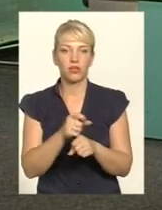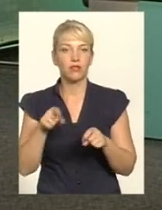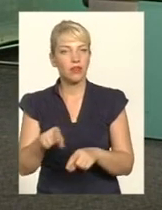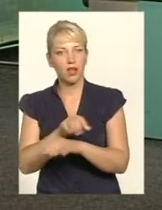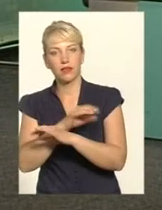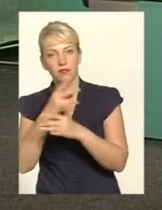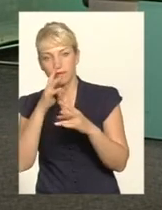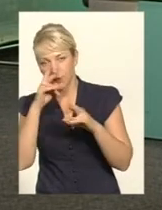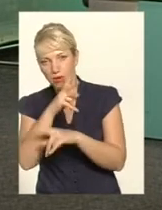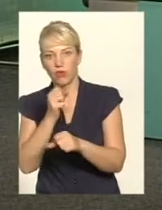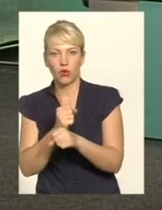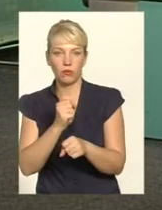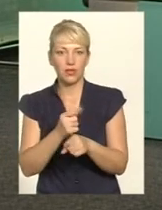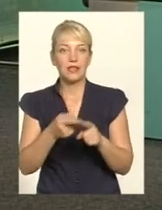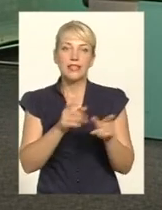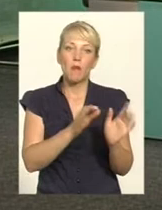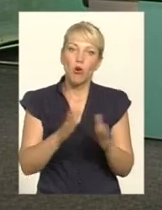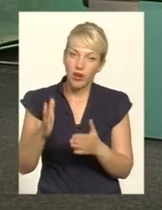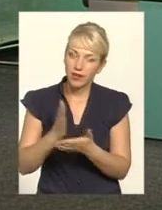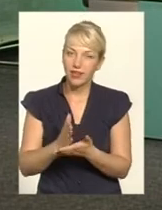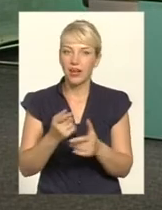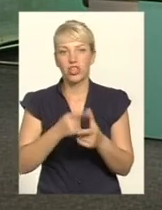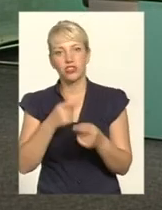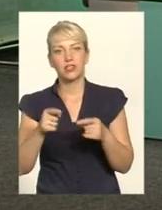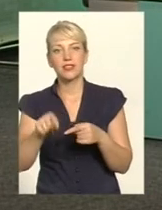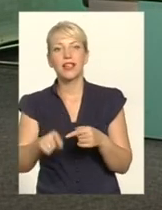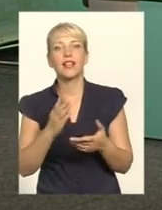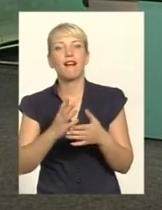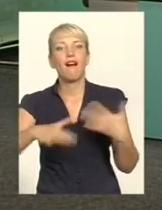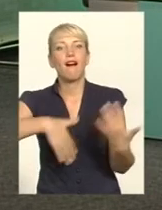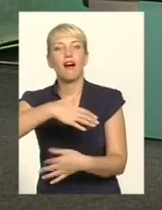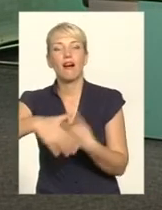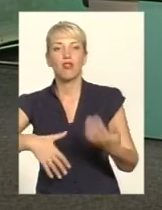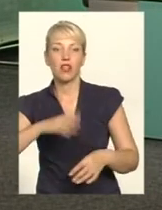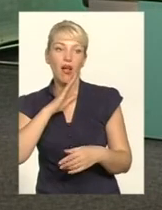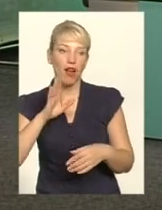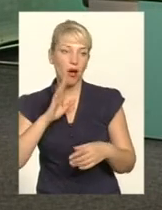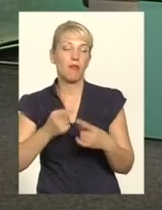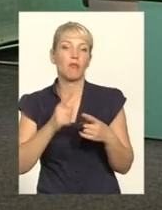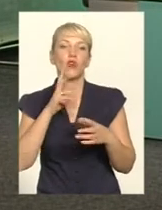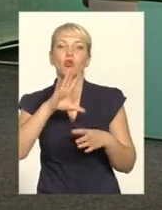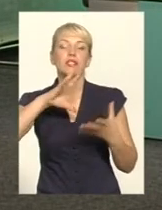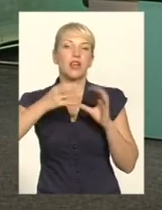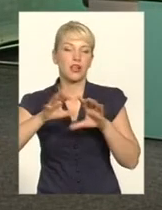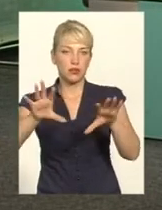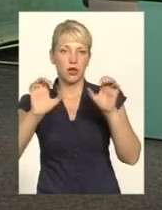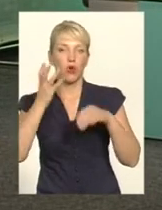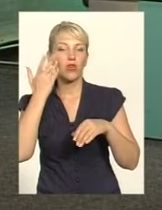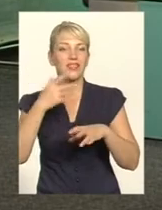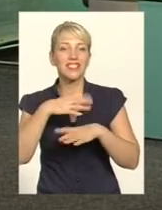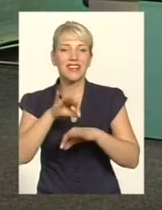порядок, чи це безпорядок, чи це хаос. А мама саме схильна до ось того, до загального прийняття. І коли все в ідеалі, вони